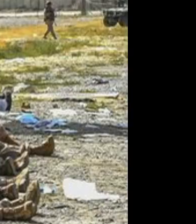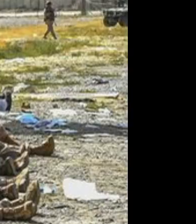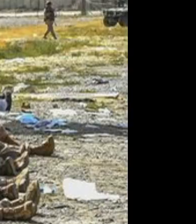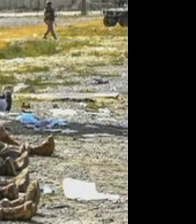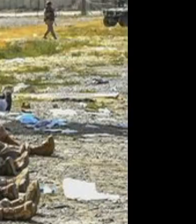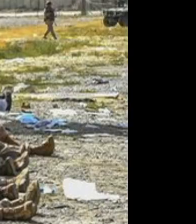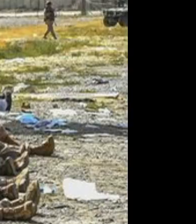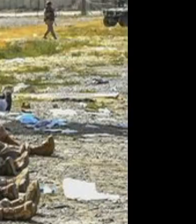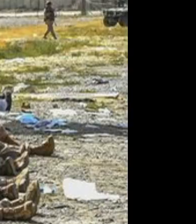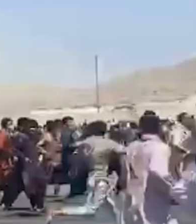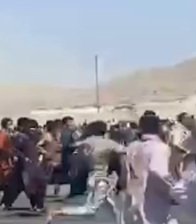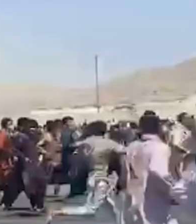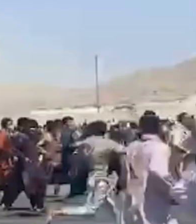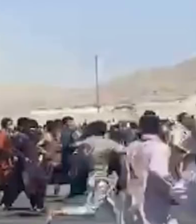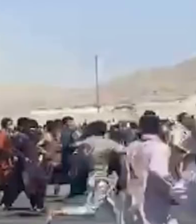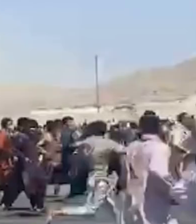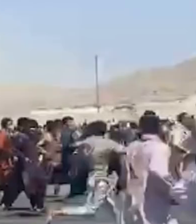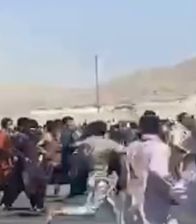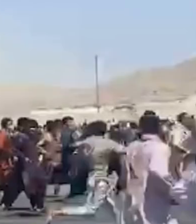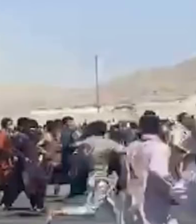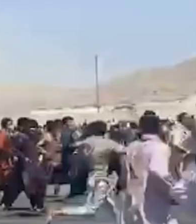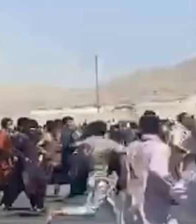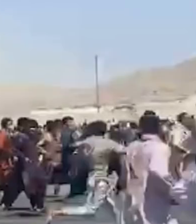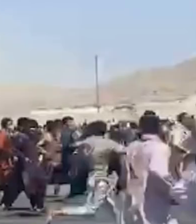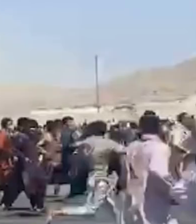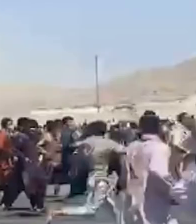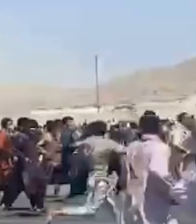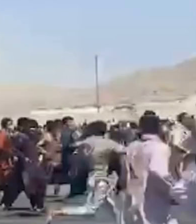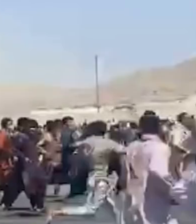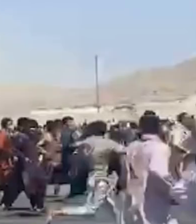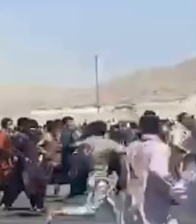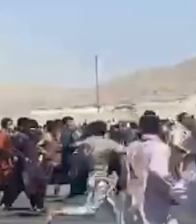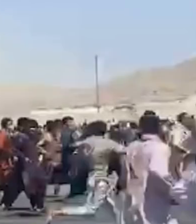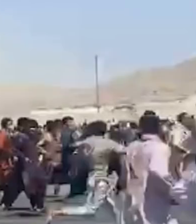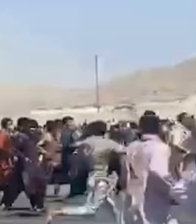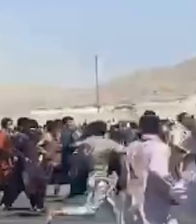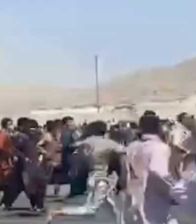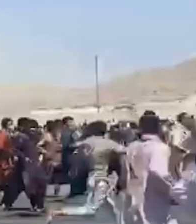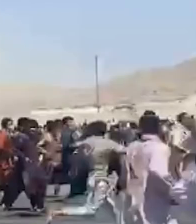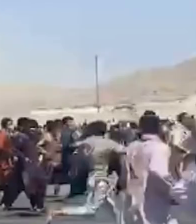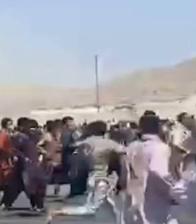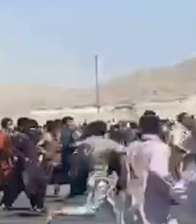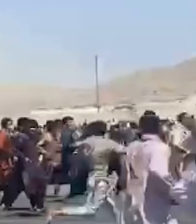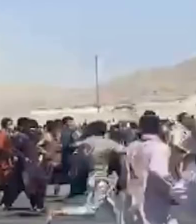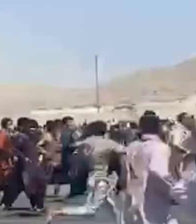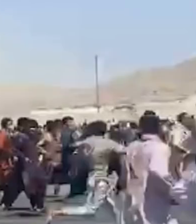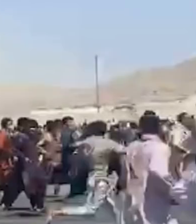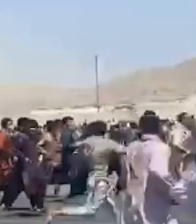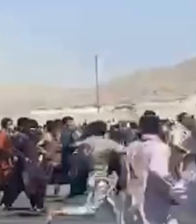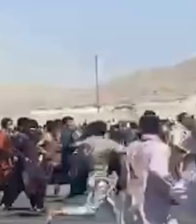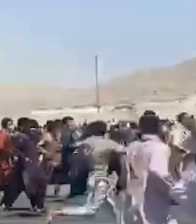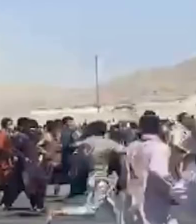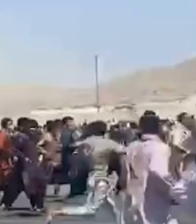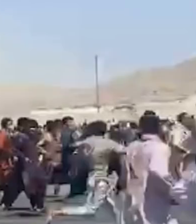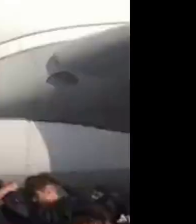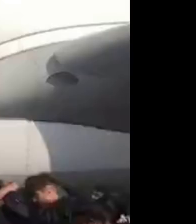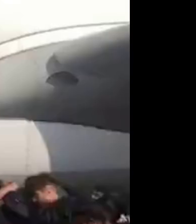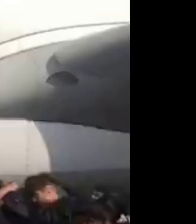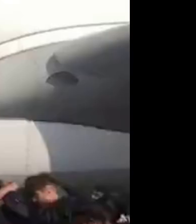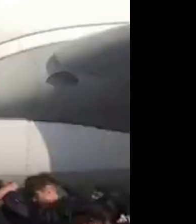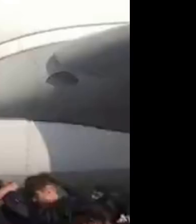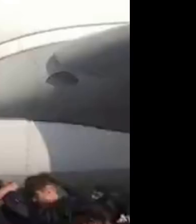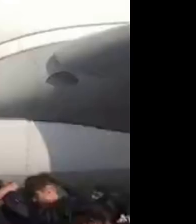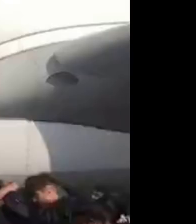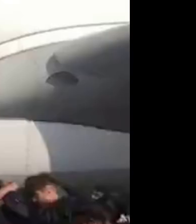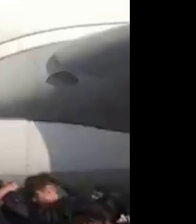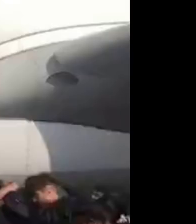万千，不但世界各地的媒体这么说啊，中共的发言人华春莹也说，这一幕